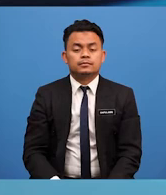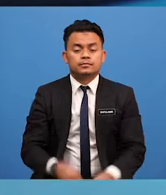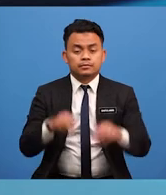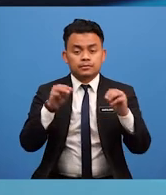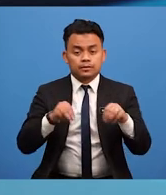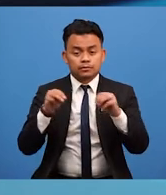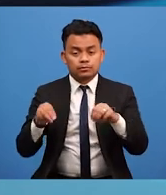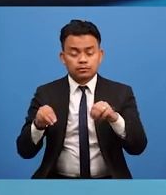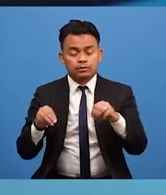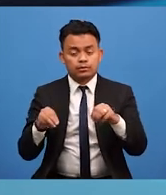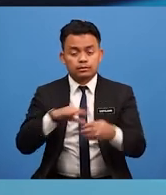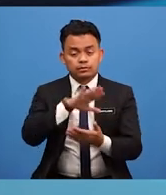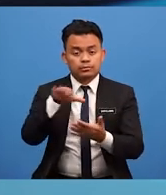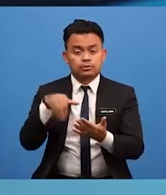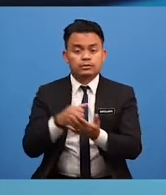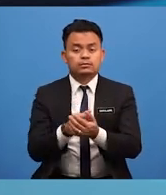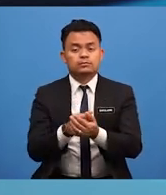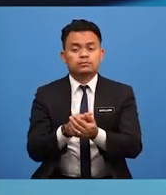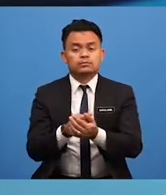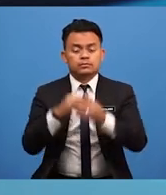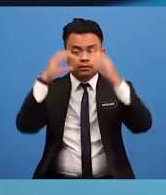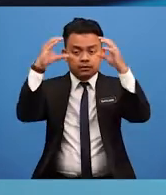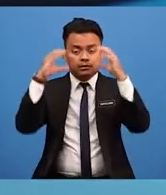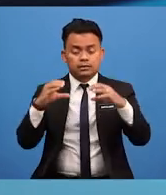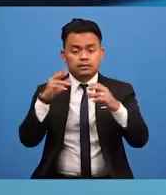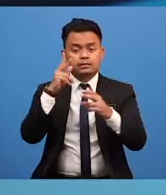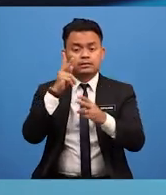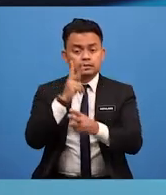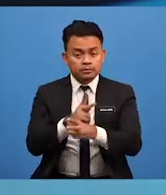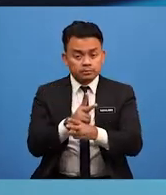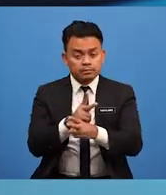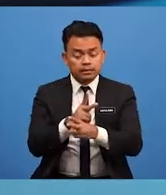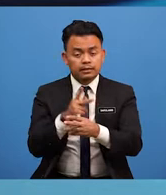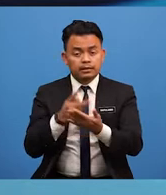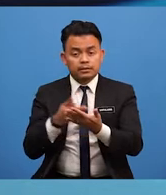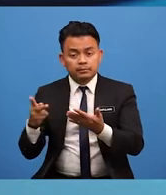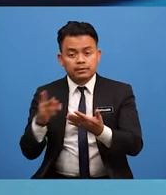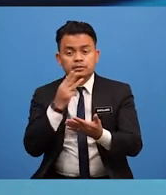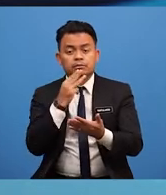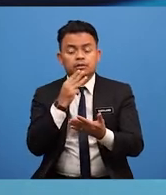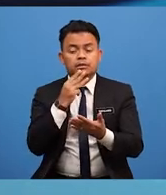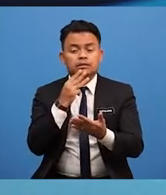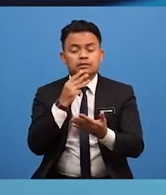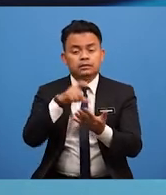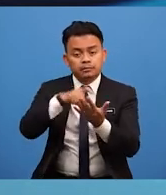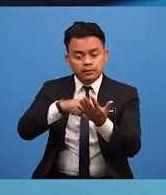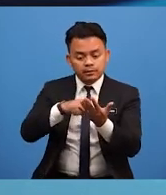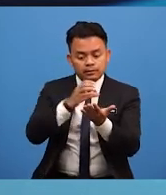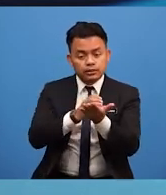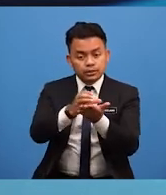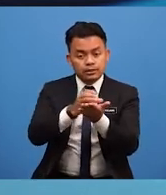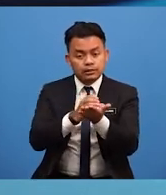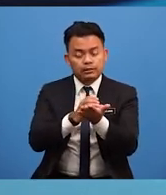Murid-murid sekalian, cara penyimpanan paste warna batik cetak perlu dititik